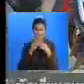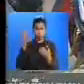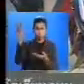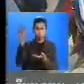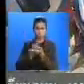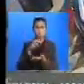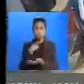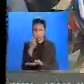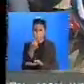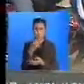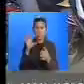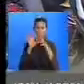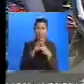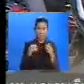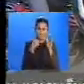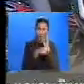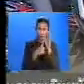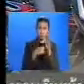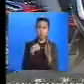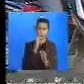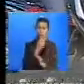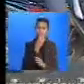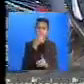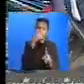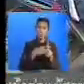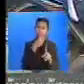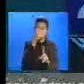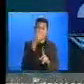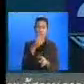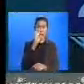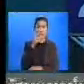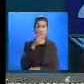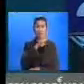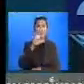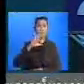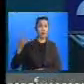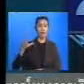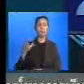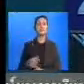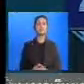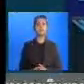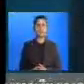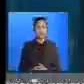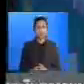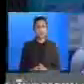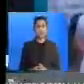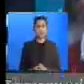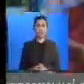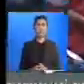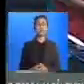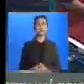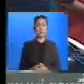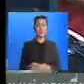การชดเชยภาษีน้ำมันที่เพิ่มขึ้นจะใช้เงินประมาณเดือนละ 5,400ล้านบาทนายวรพลโสคติยานุรักษ์